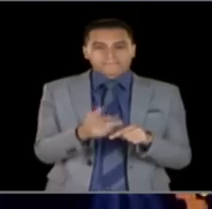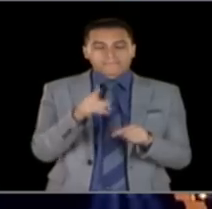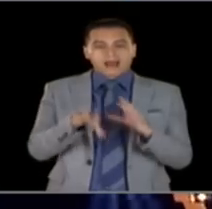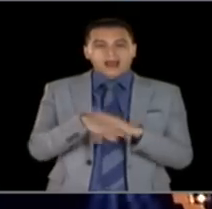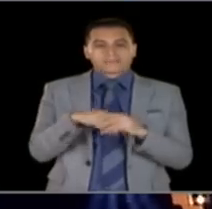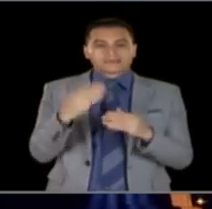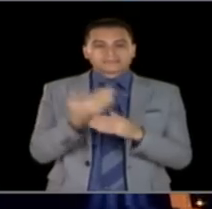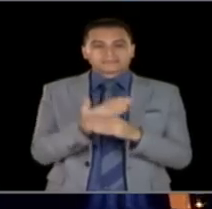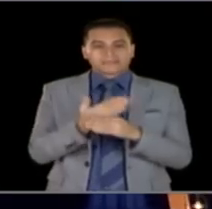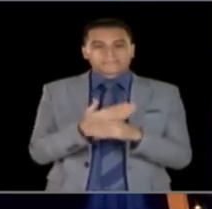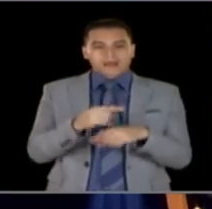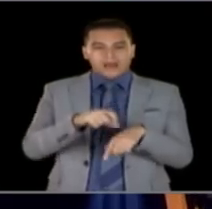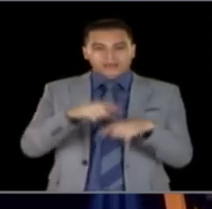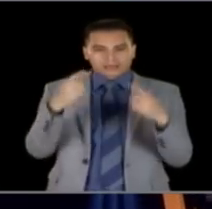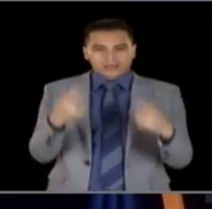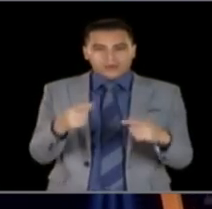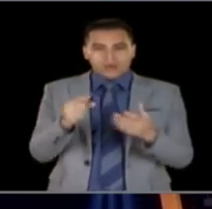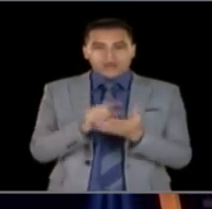اتخصص كحديقة وطنية.